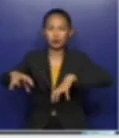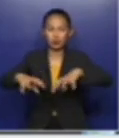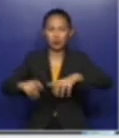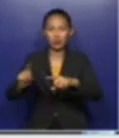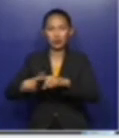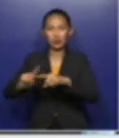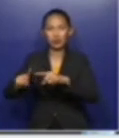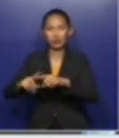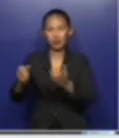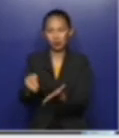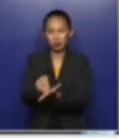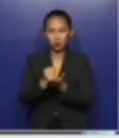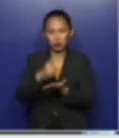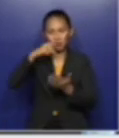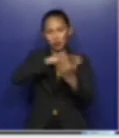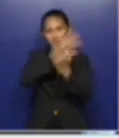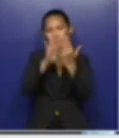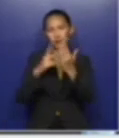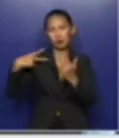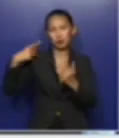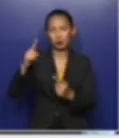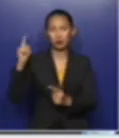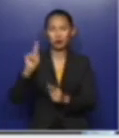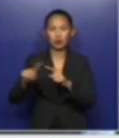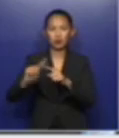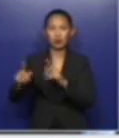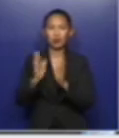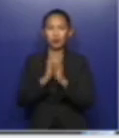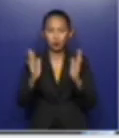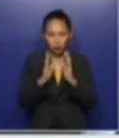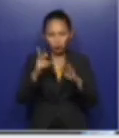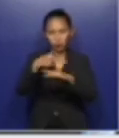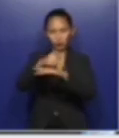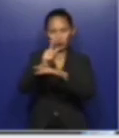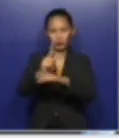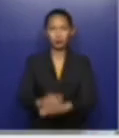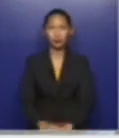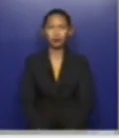โยชน์กับประเทศชาติบ้านเมืองต่อไปกับขอบพระคุณท่านประธานครับ ครับ